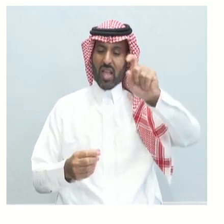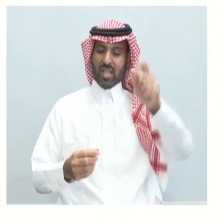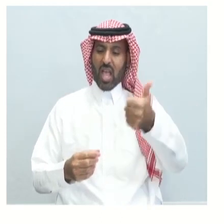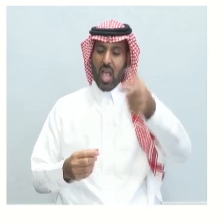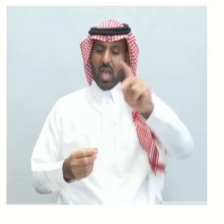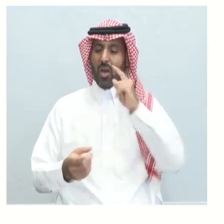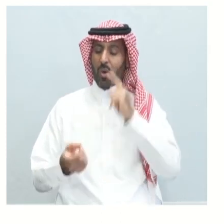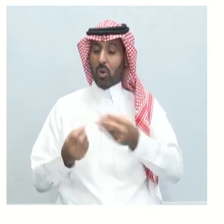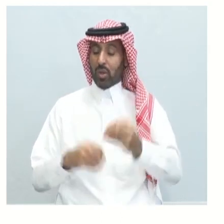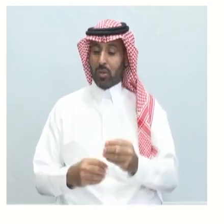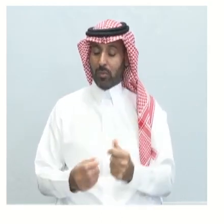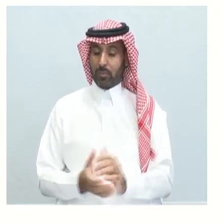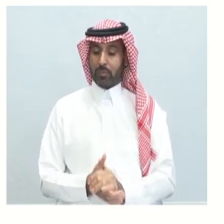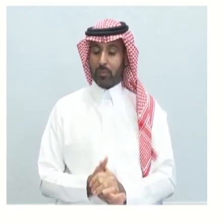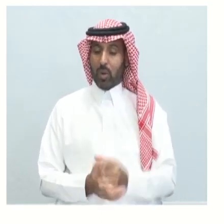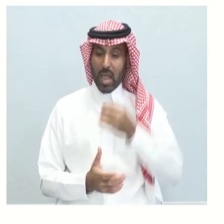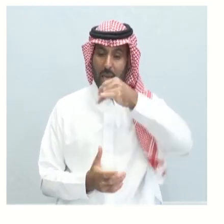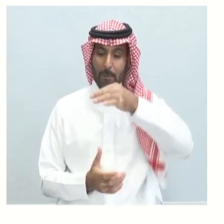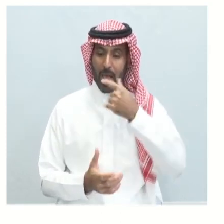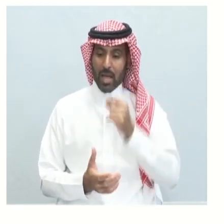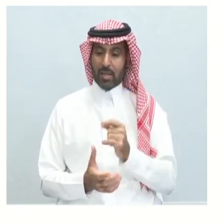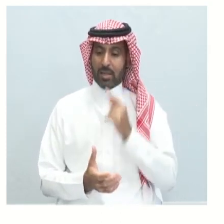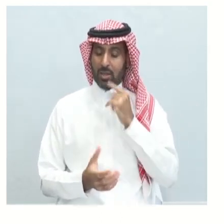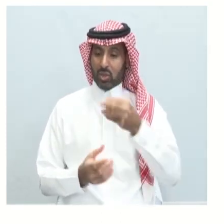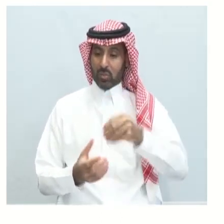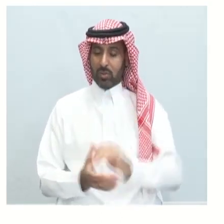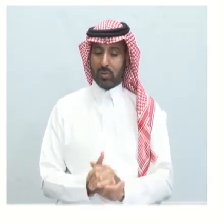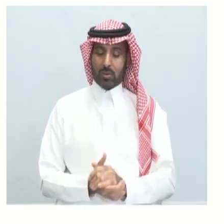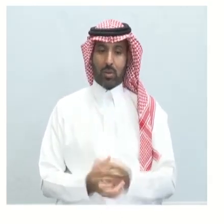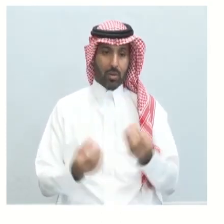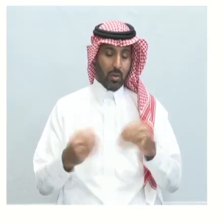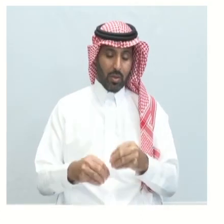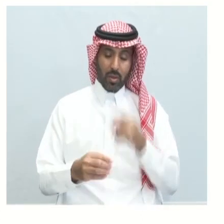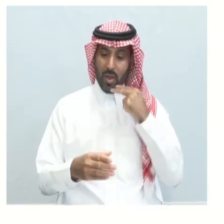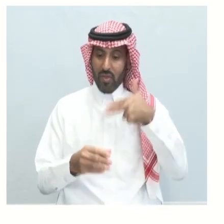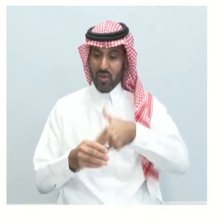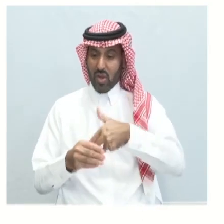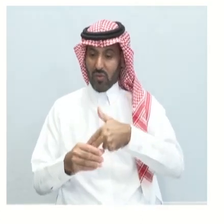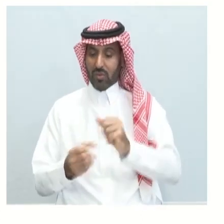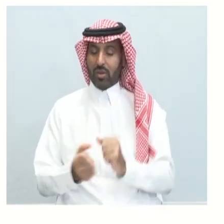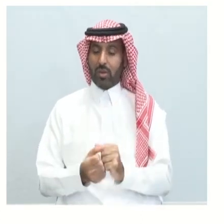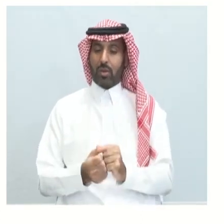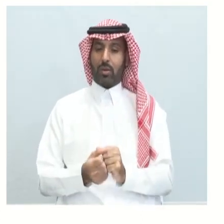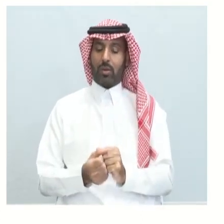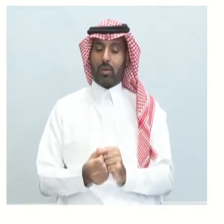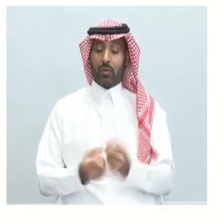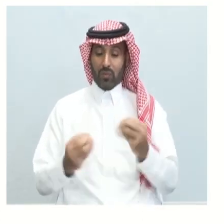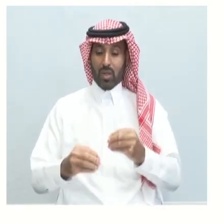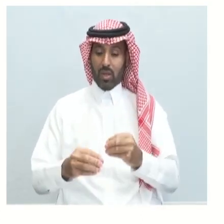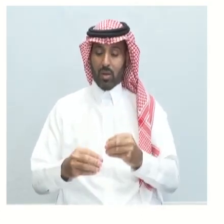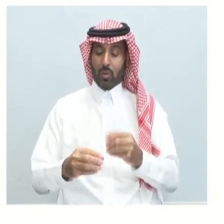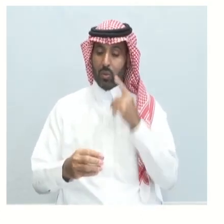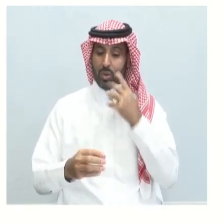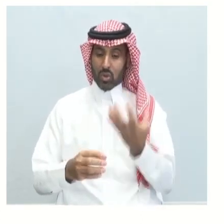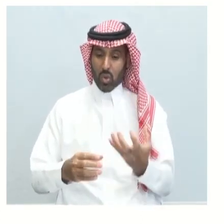والكاولين والاملاح والجبس بالاضافه الى النفط وغيرها كما انه يحوي